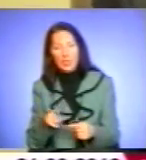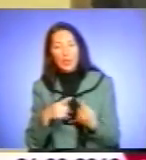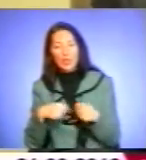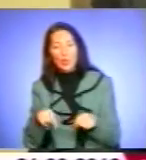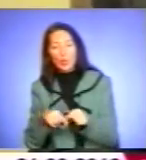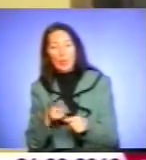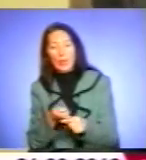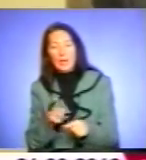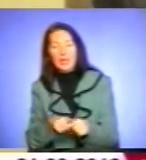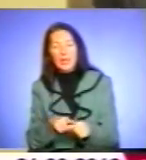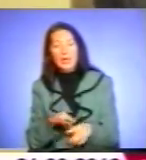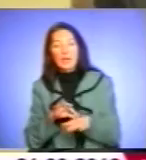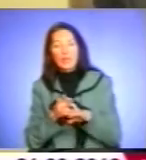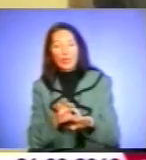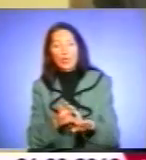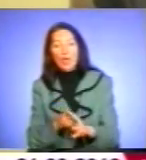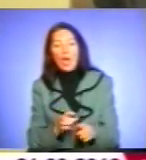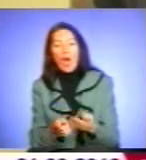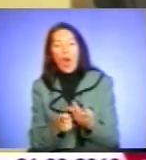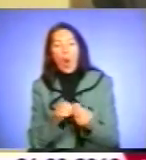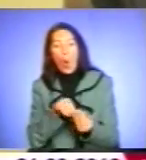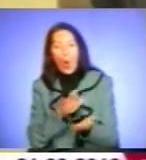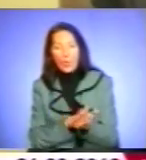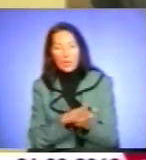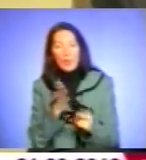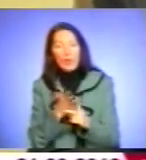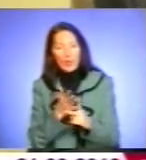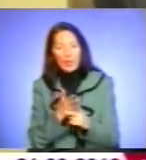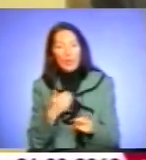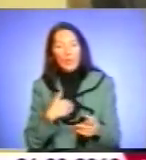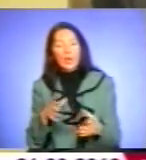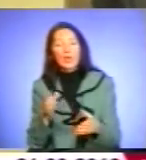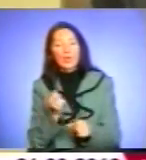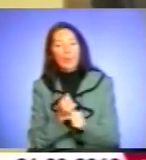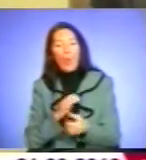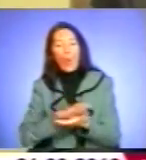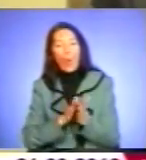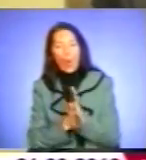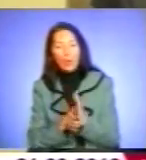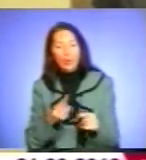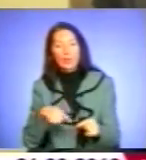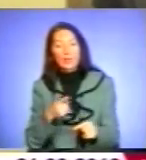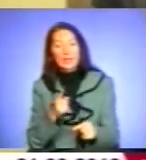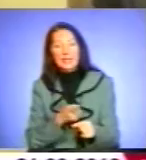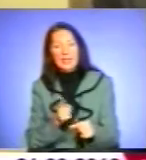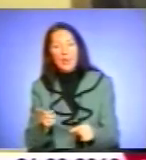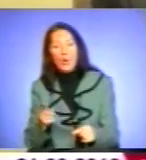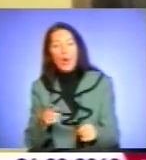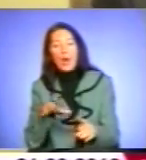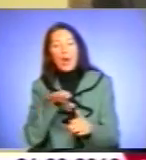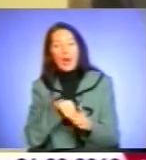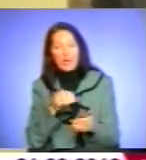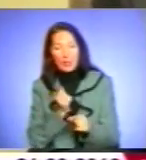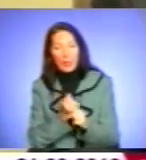структурами, які ведуть облік пільговика, ми укладемо угоду, через які розповсюдимо соціальну картку, тобто картку, яка буде